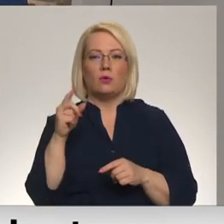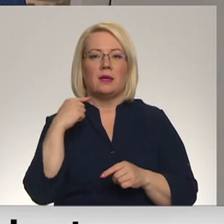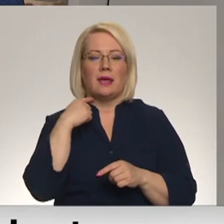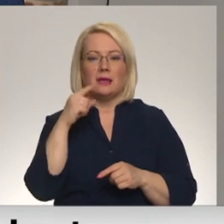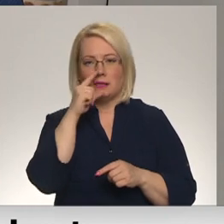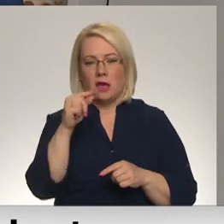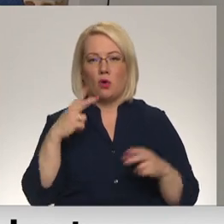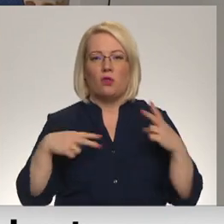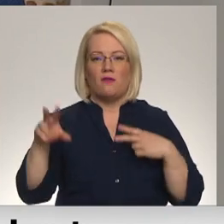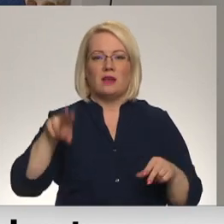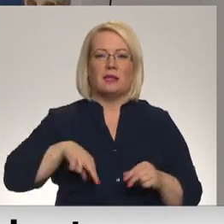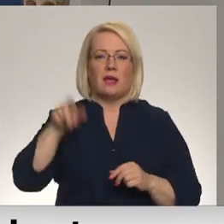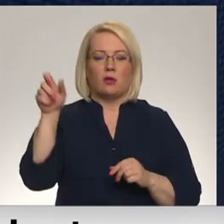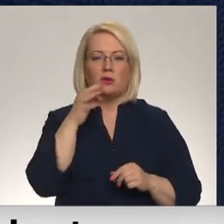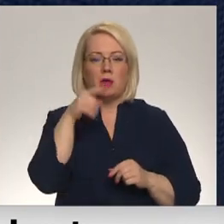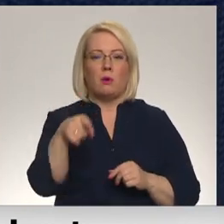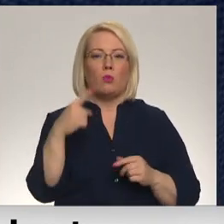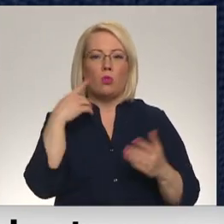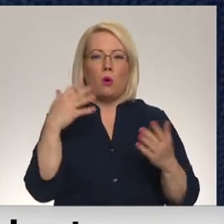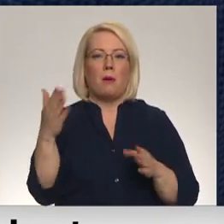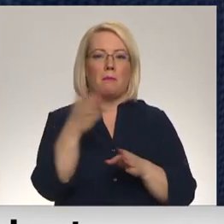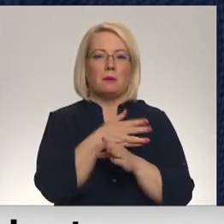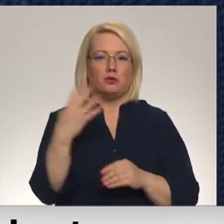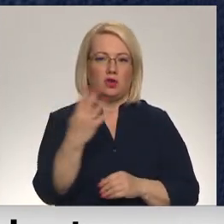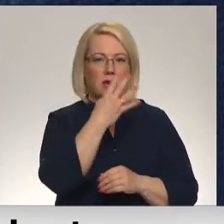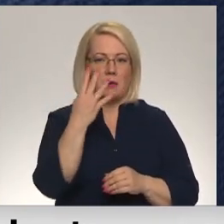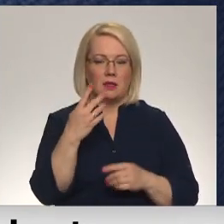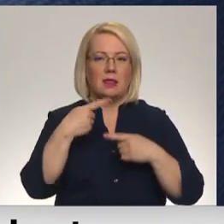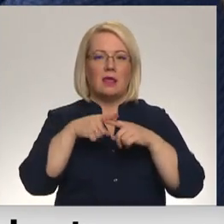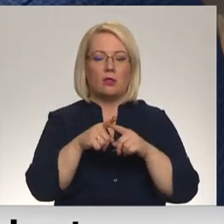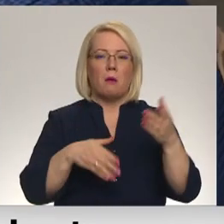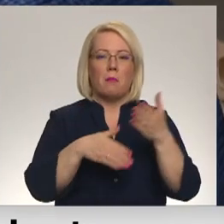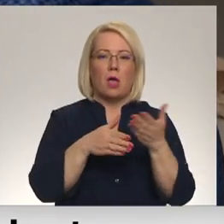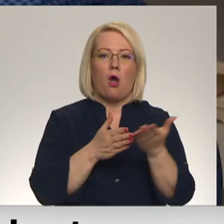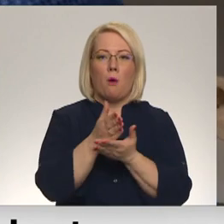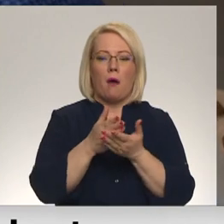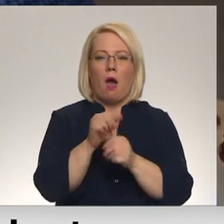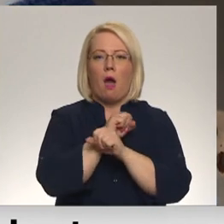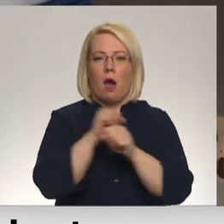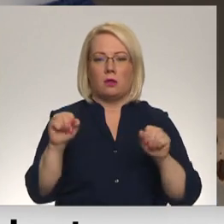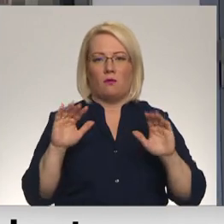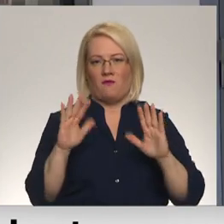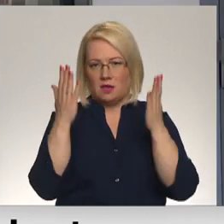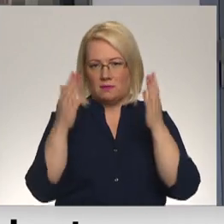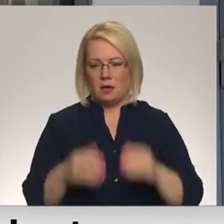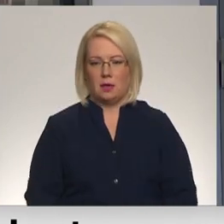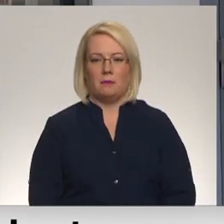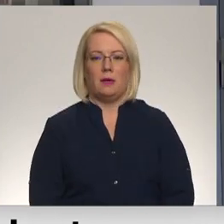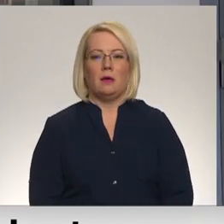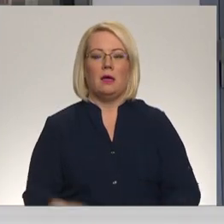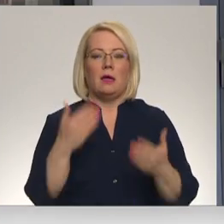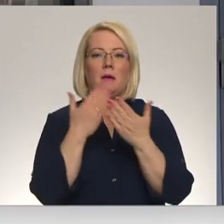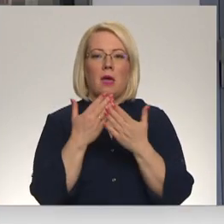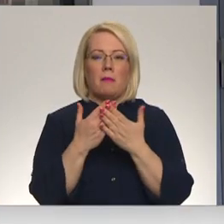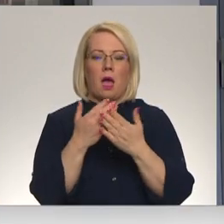ka par šo tika sākts domāt jau pirms 4 gadiem. Tehnoloģija palīdzēs operācijām būt ātrākām un veiksmīgākām. Kur, piemēram,